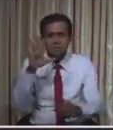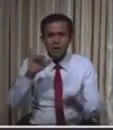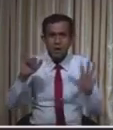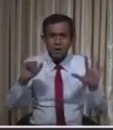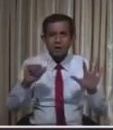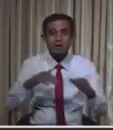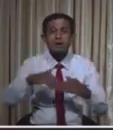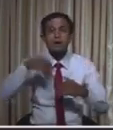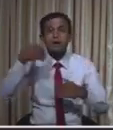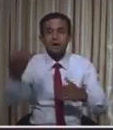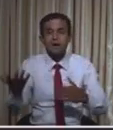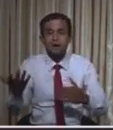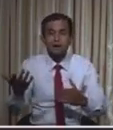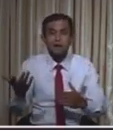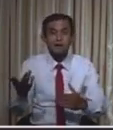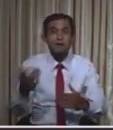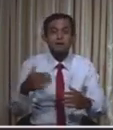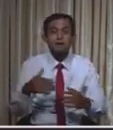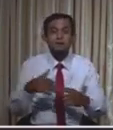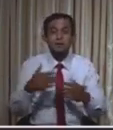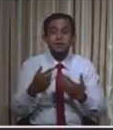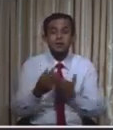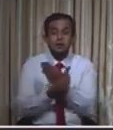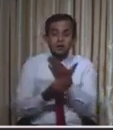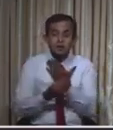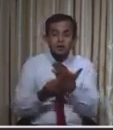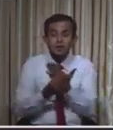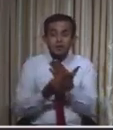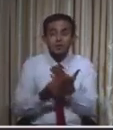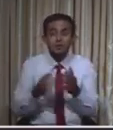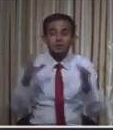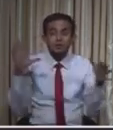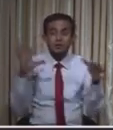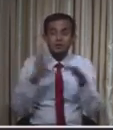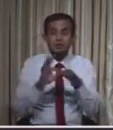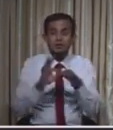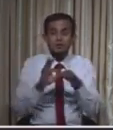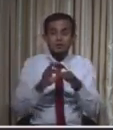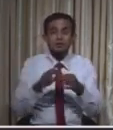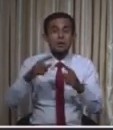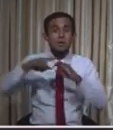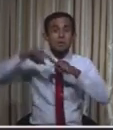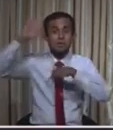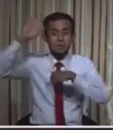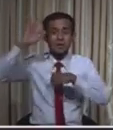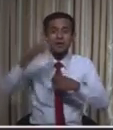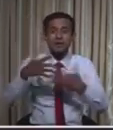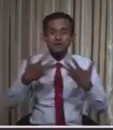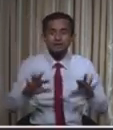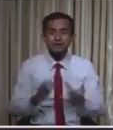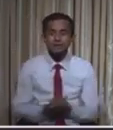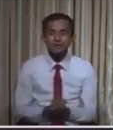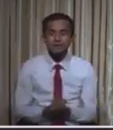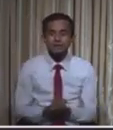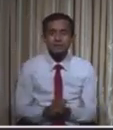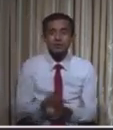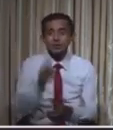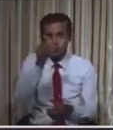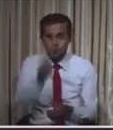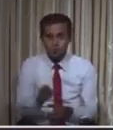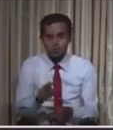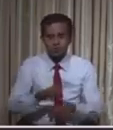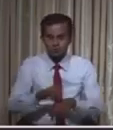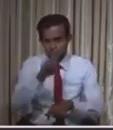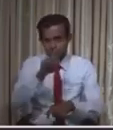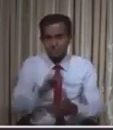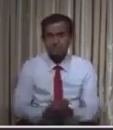දාලා එළියට එනකොට මේ අය එන්නේ කුඩු හා මත්ද්‍රව්‍ය හා සම්බන්ධව උපාධියක් අරගෙන බෝමසිතී කරුමන්තුමා ඒ නිසා ඔබතුමාගේ තප්පරද